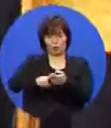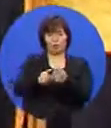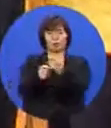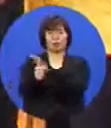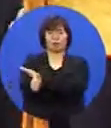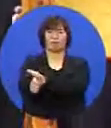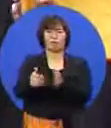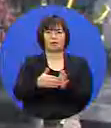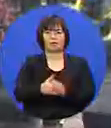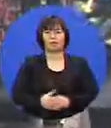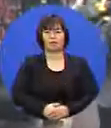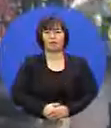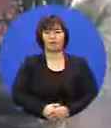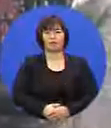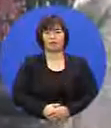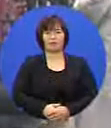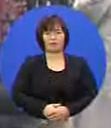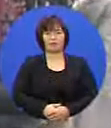찾았습니다.